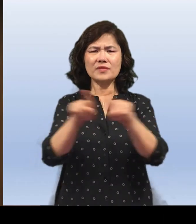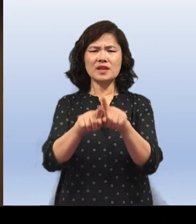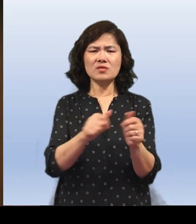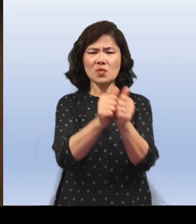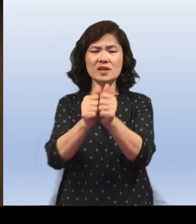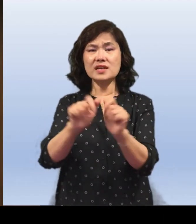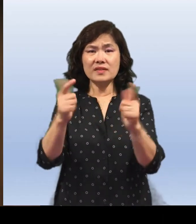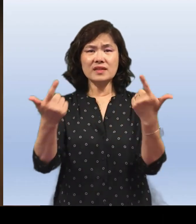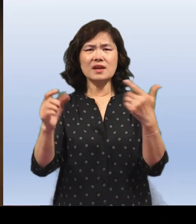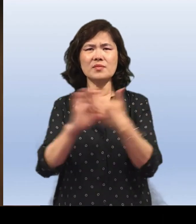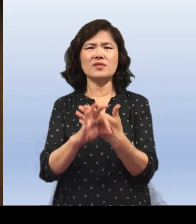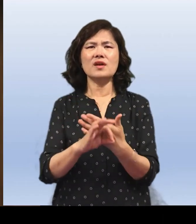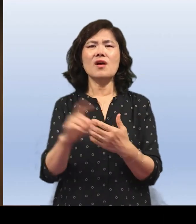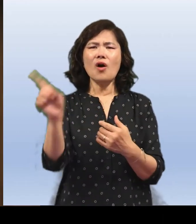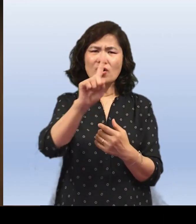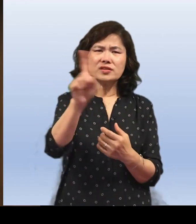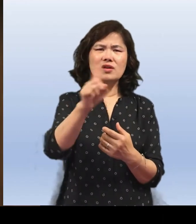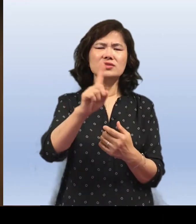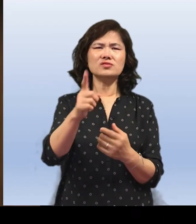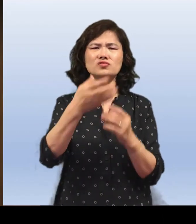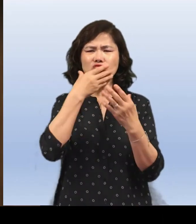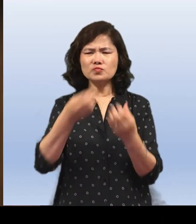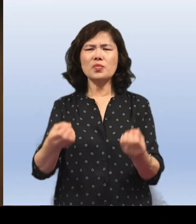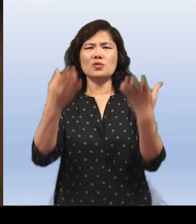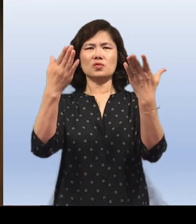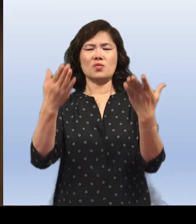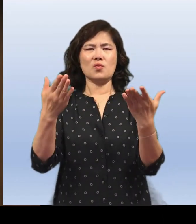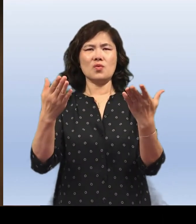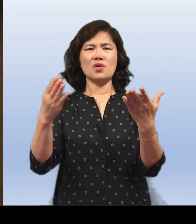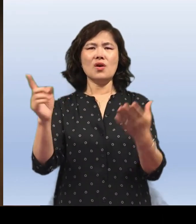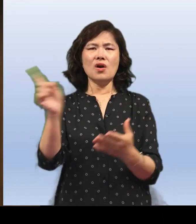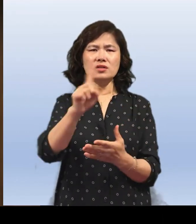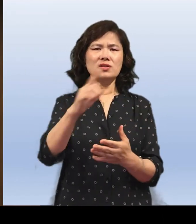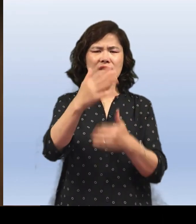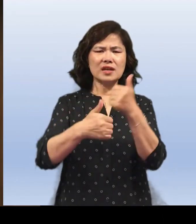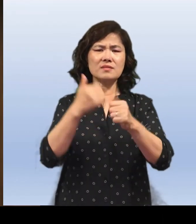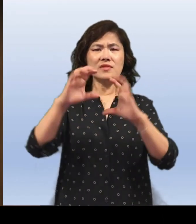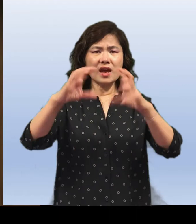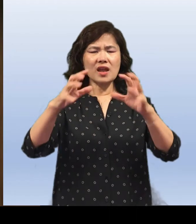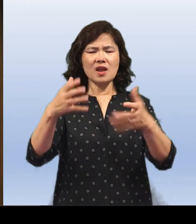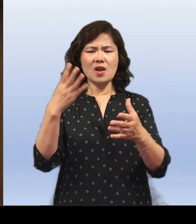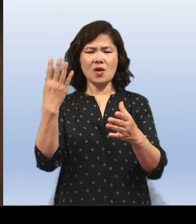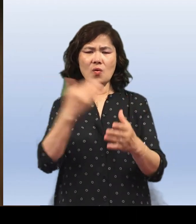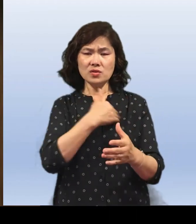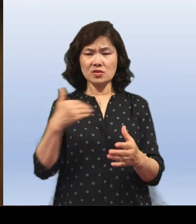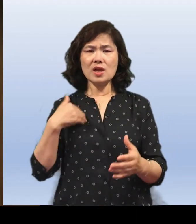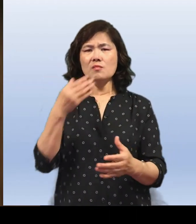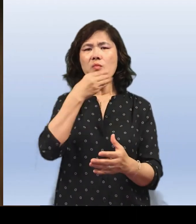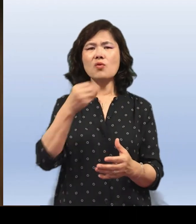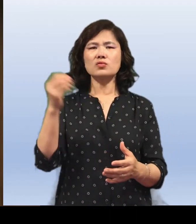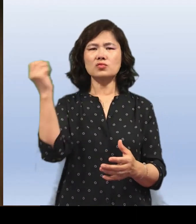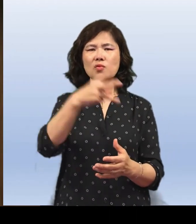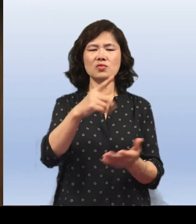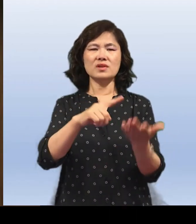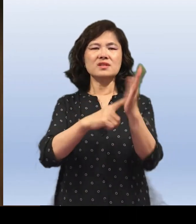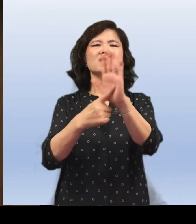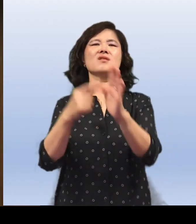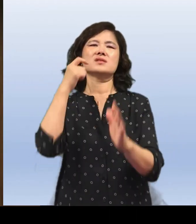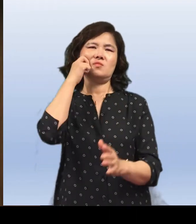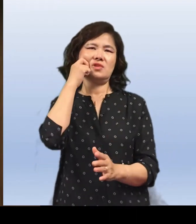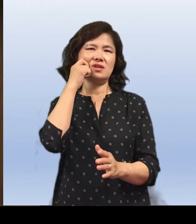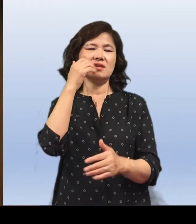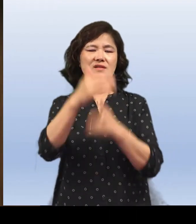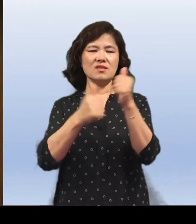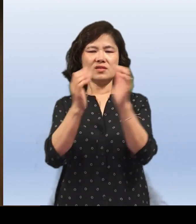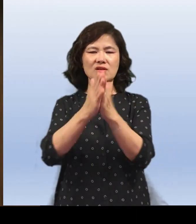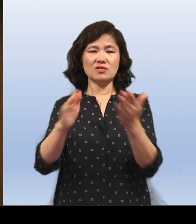동거하지 않는다면 그 어떤 축복도, 그 어떤 하나님 나라의 온전한 복도 증거할 수 없다라는 것을